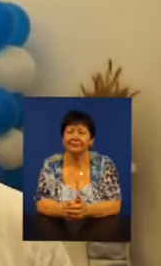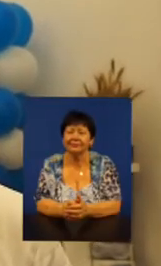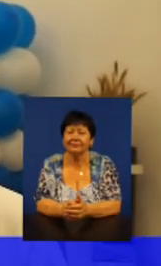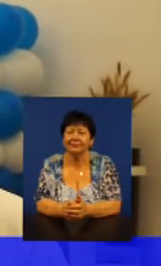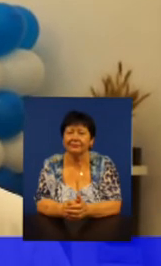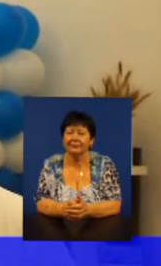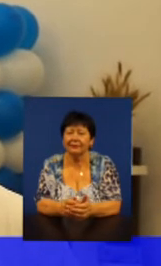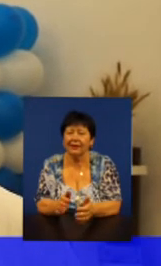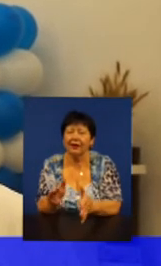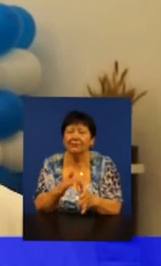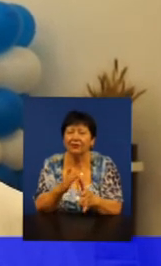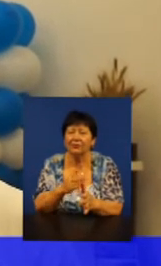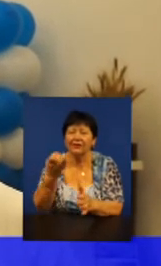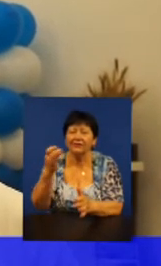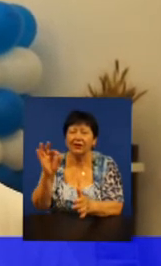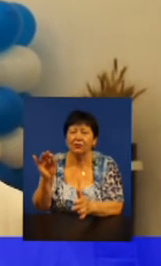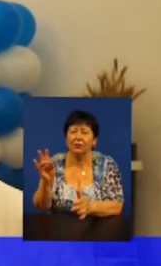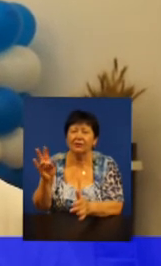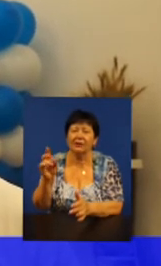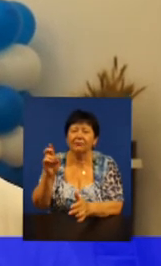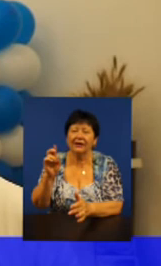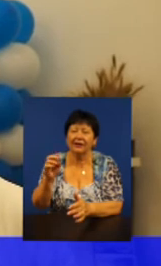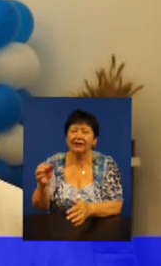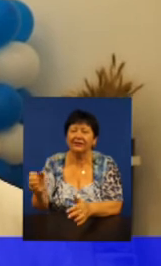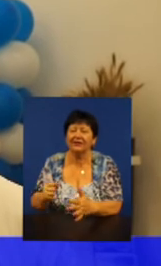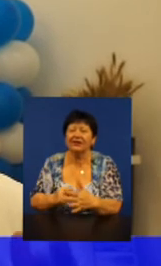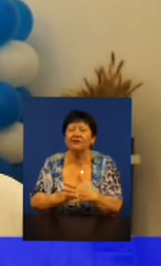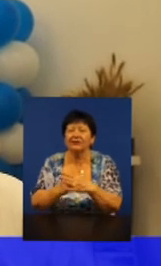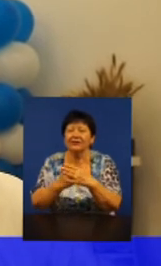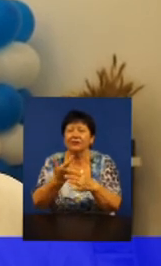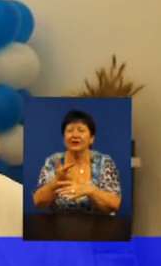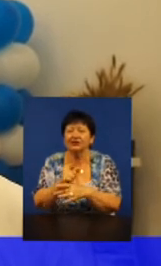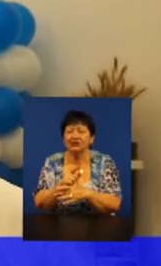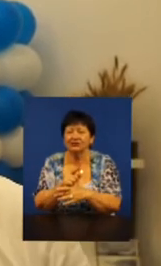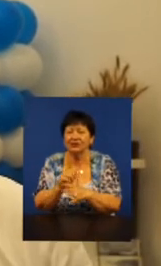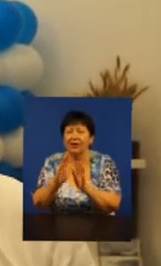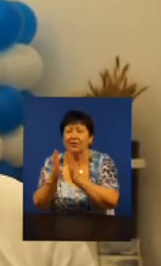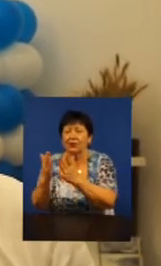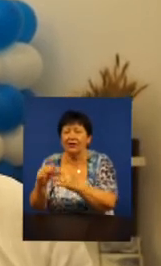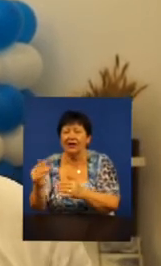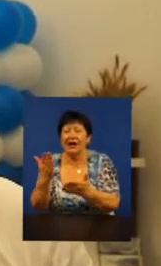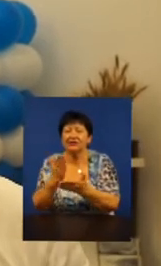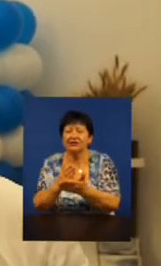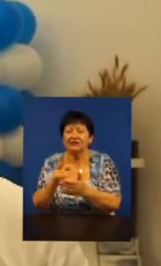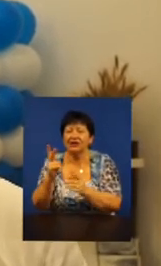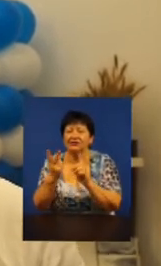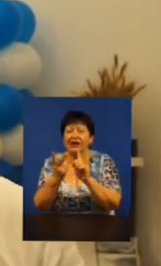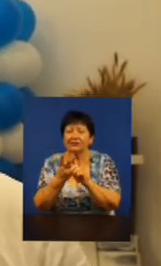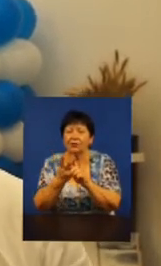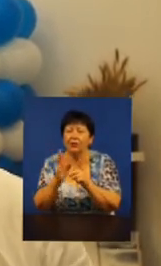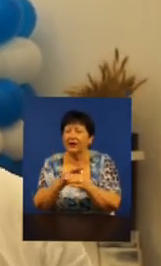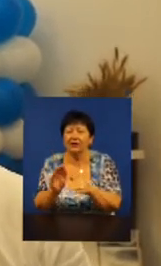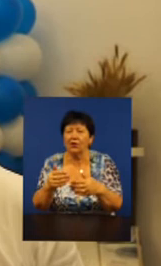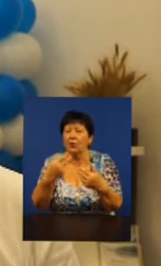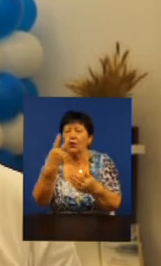Mă numesc Ion Bargan, sunt fondatorul librăriei Bestseller. Aceasta este a doua librărie pe care o